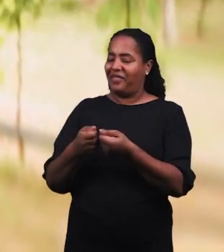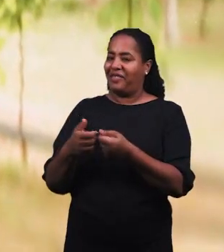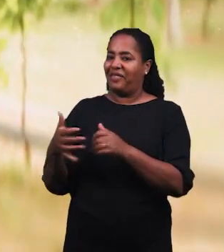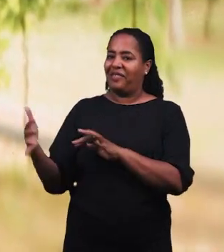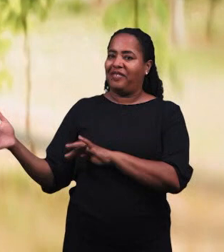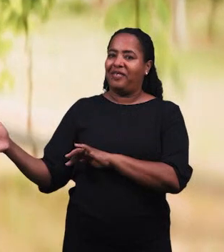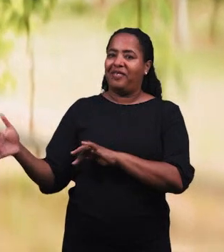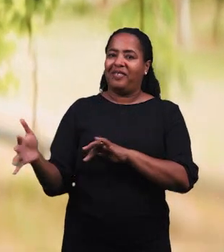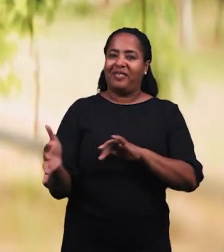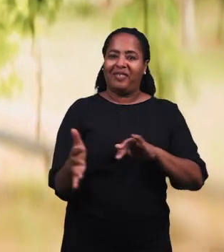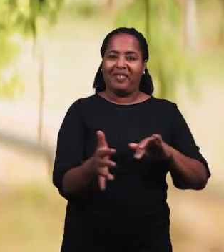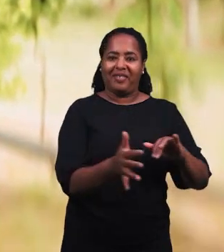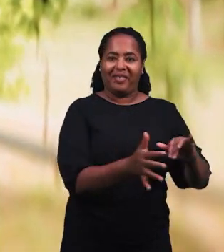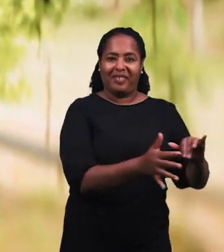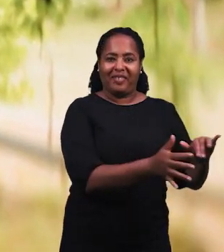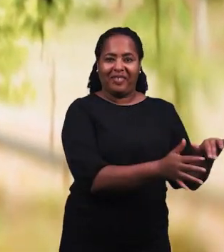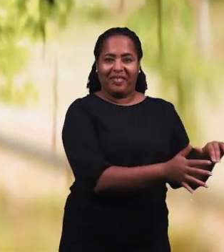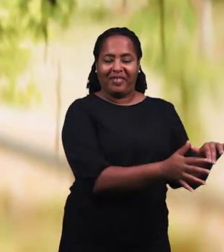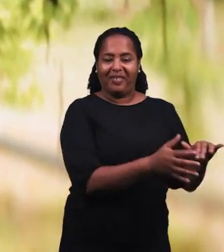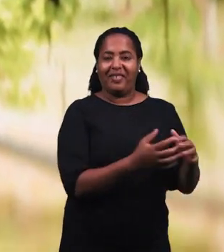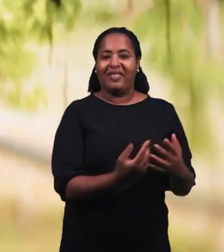Бога.